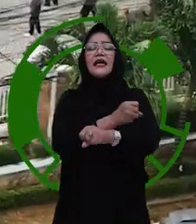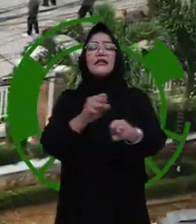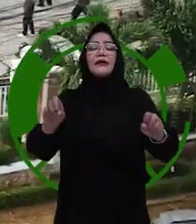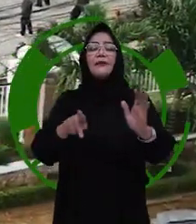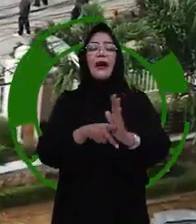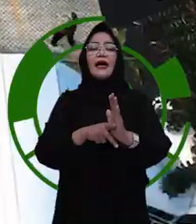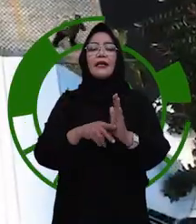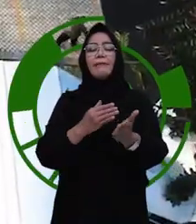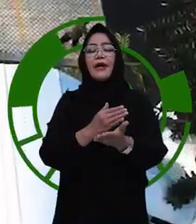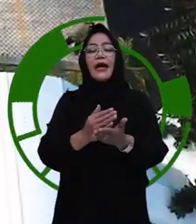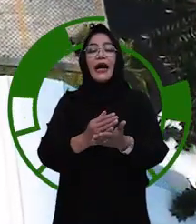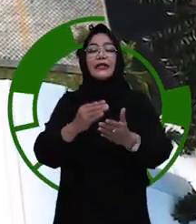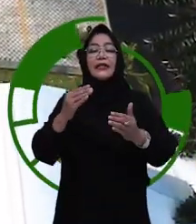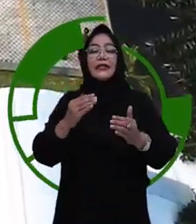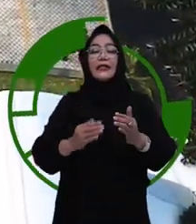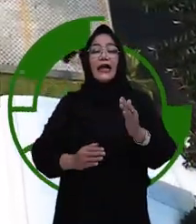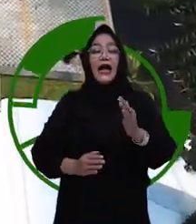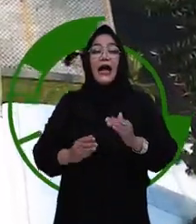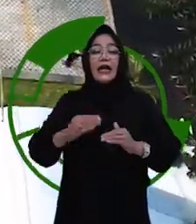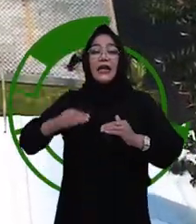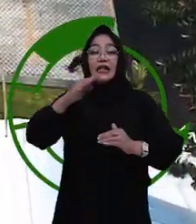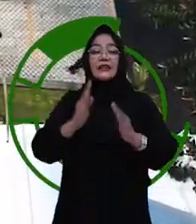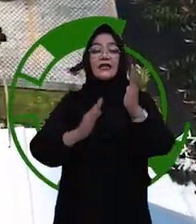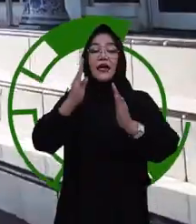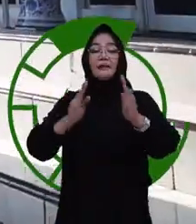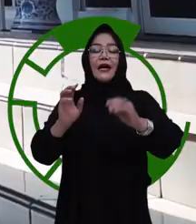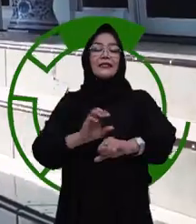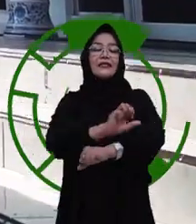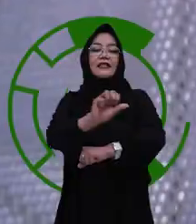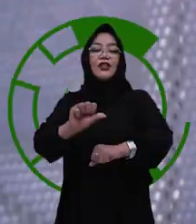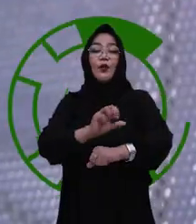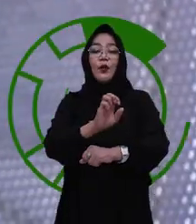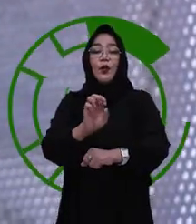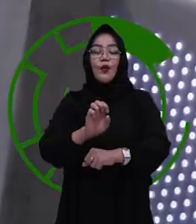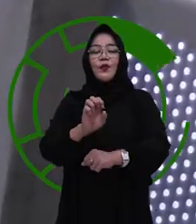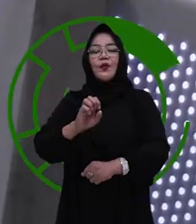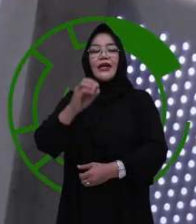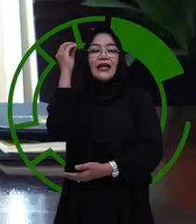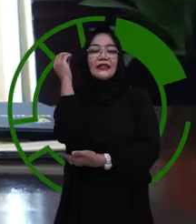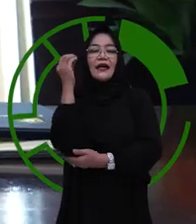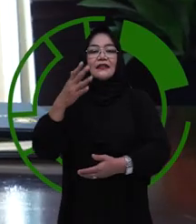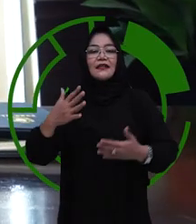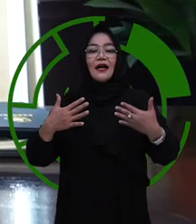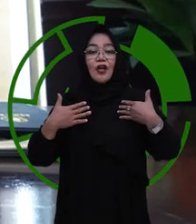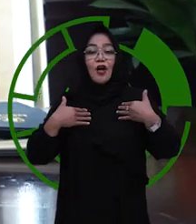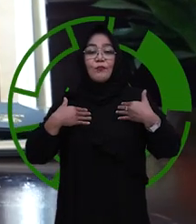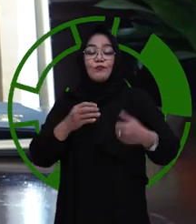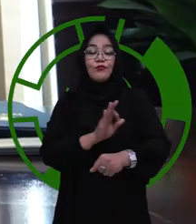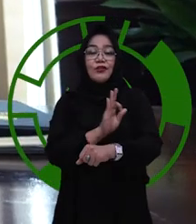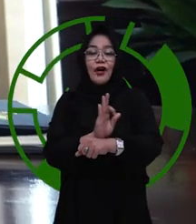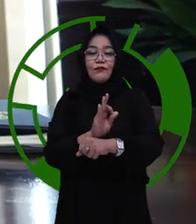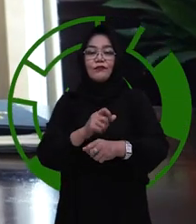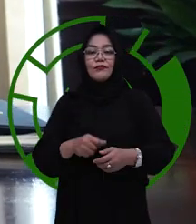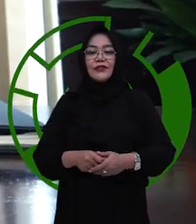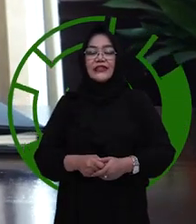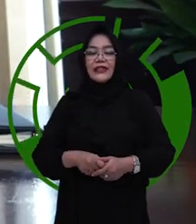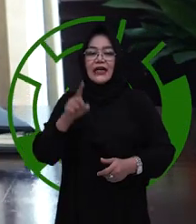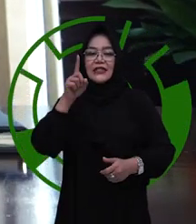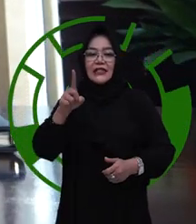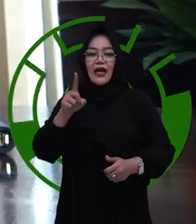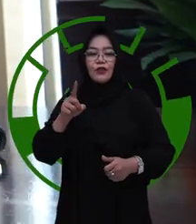Jakarta sebagai pengadilan tingkat banding di wilayah DKI Jakarta memiliki fungsi sebagai berikut.